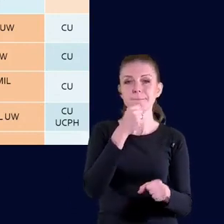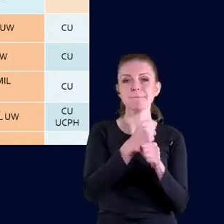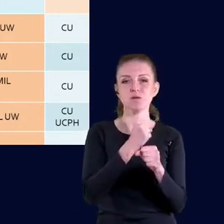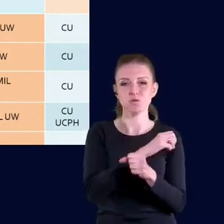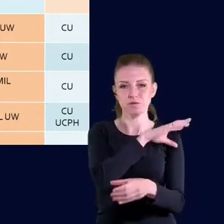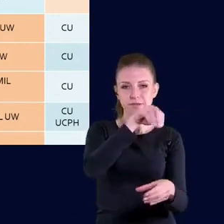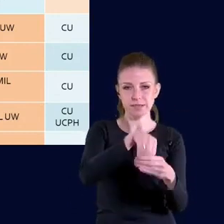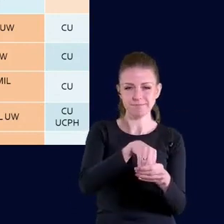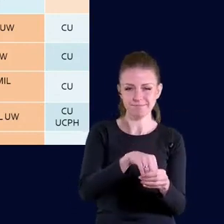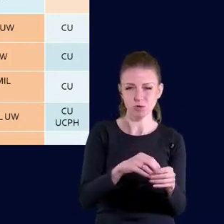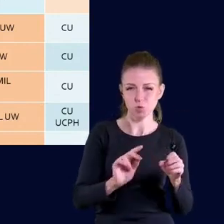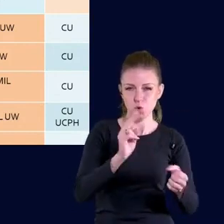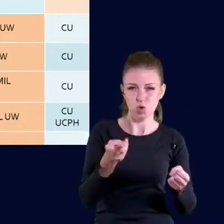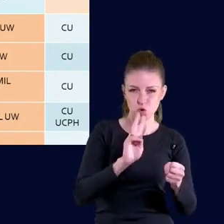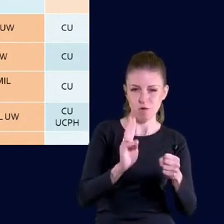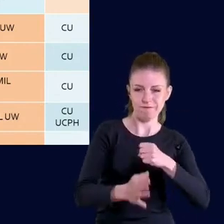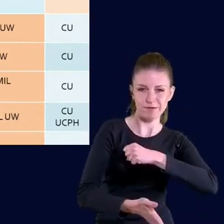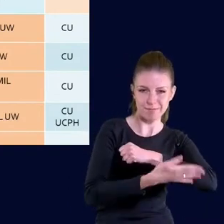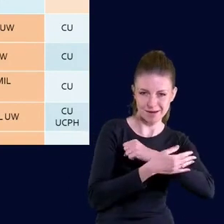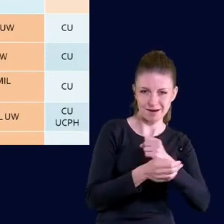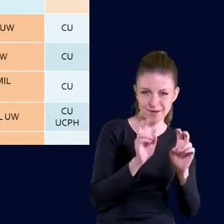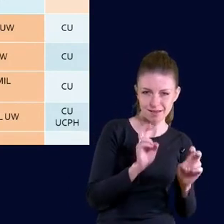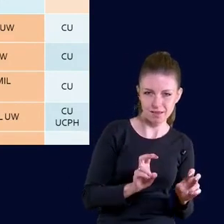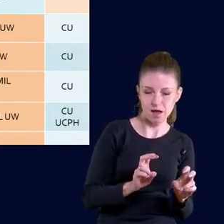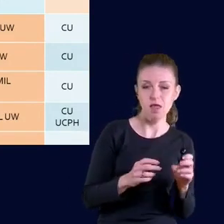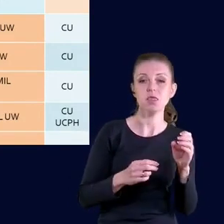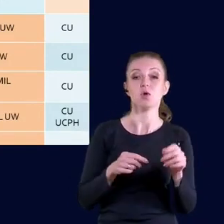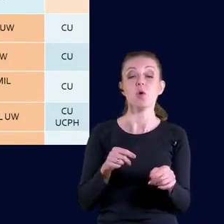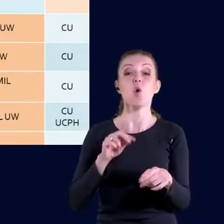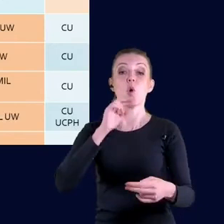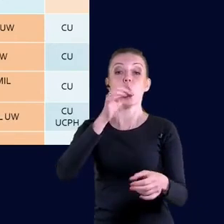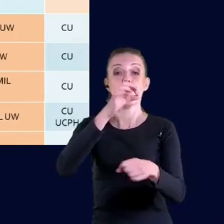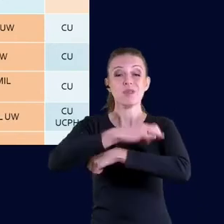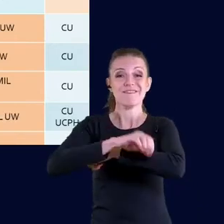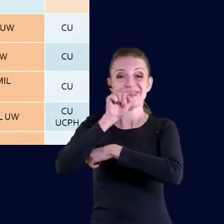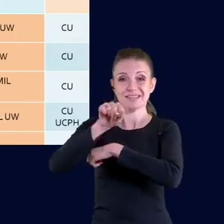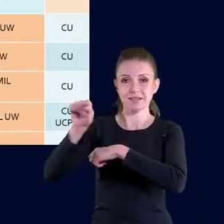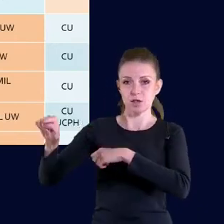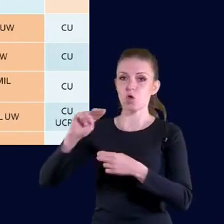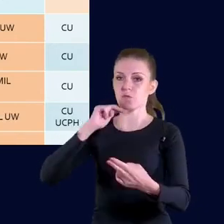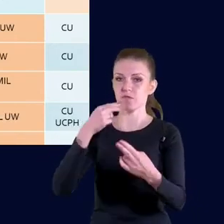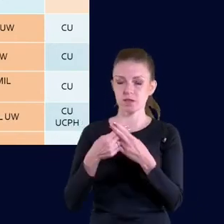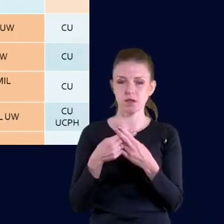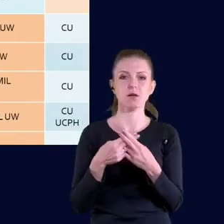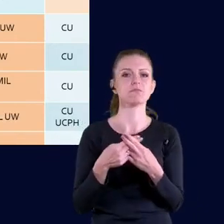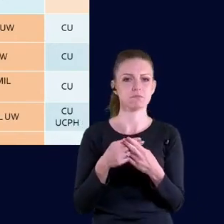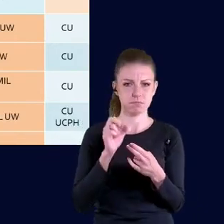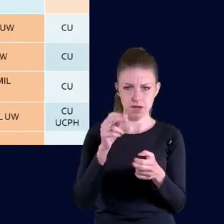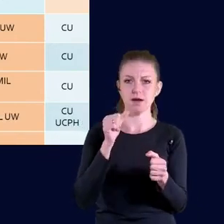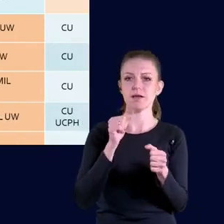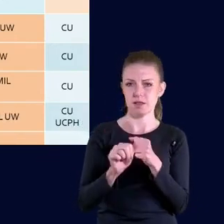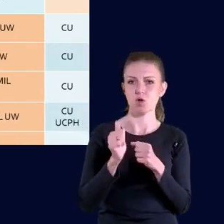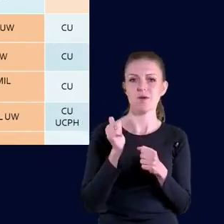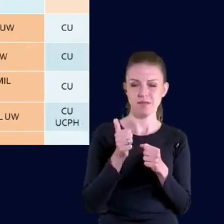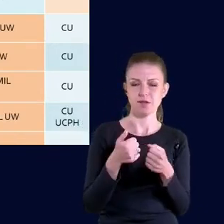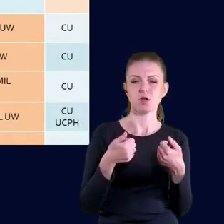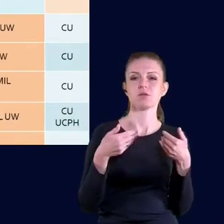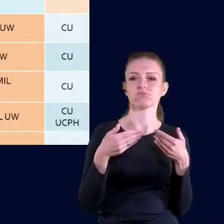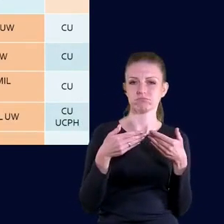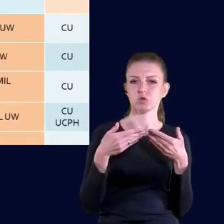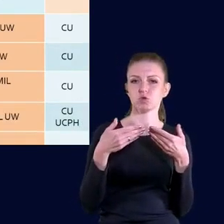wspierających badania to większość uniwersytetów odpowiedzialną że te kompetencje w pełni lub częściowo